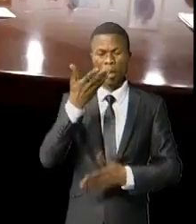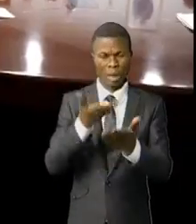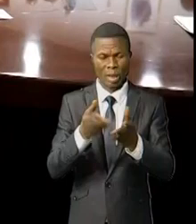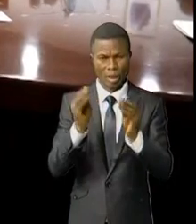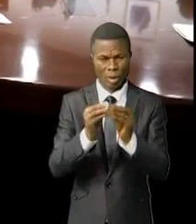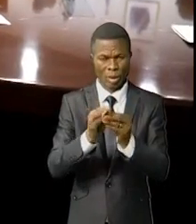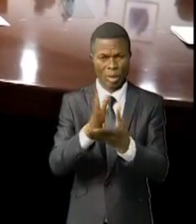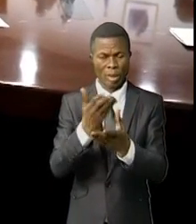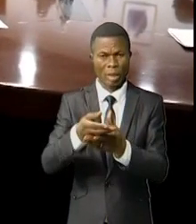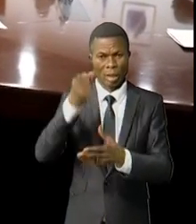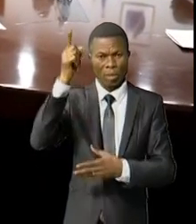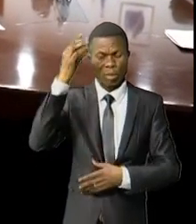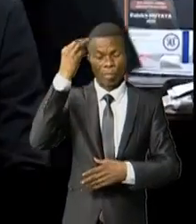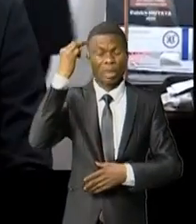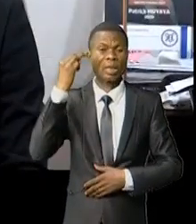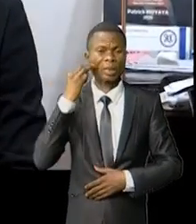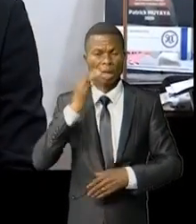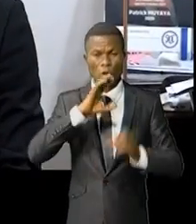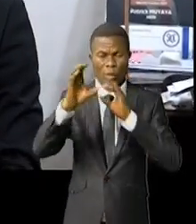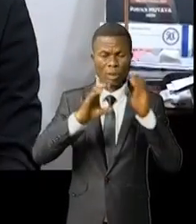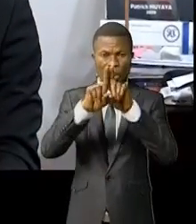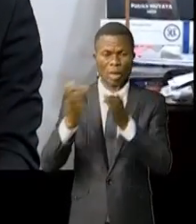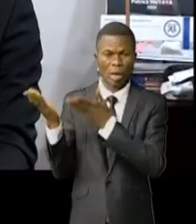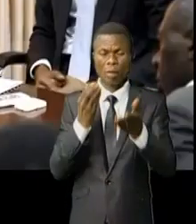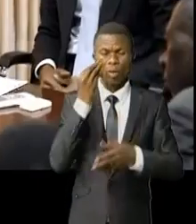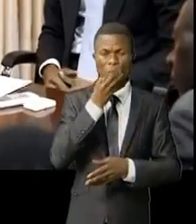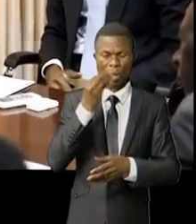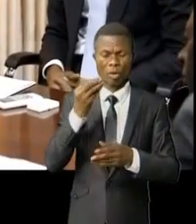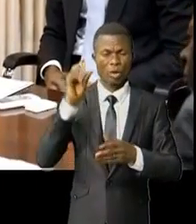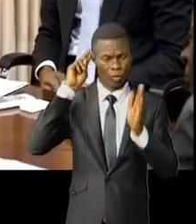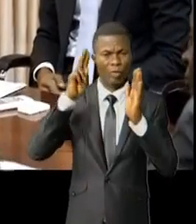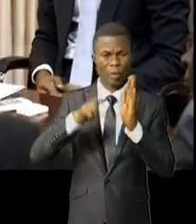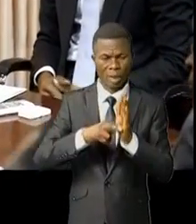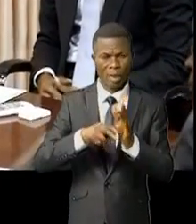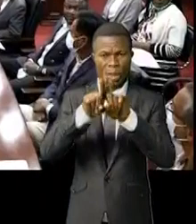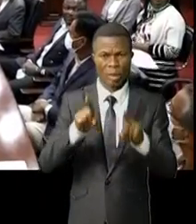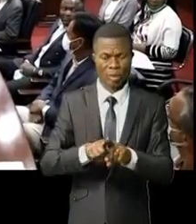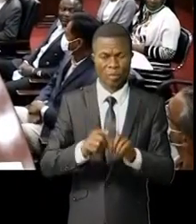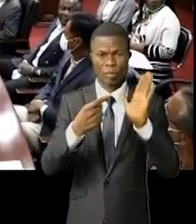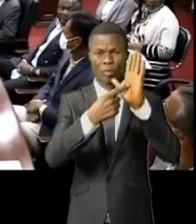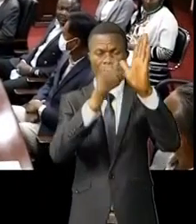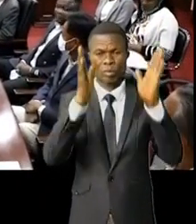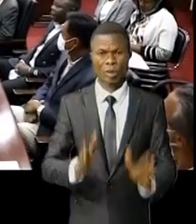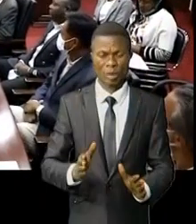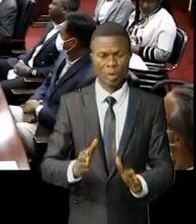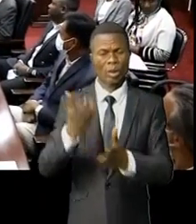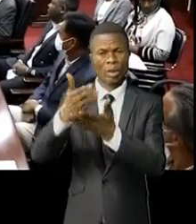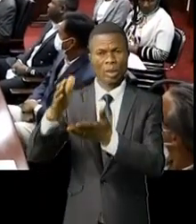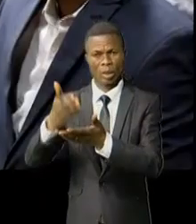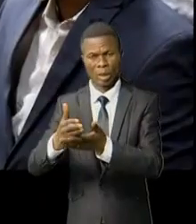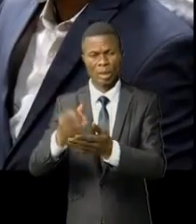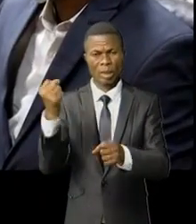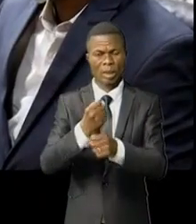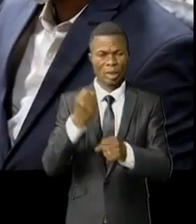rencontre entre Patrick Muyaya Katembwe, ministre de la Communication et Médias, porte-parole du gouvernement, et les représentants de télédistribution œuvrant